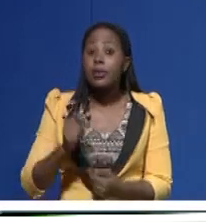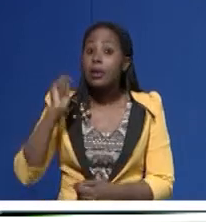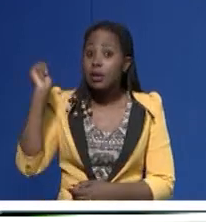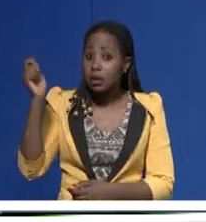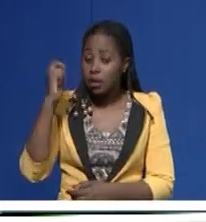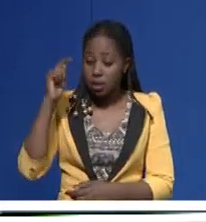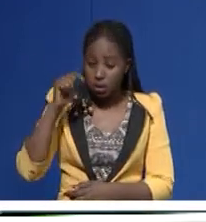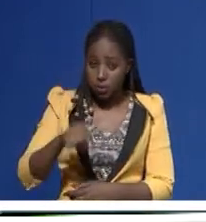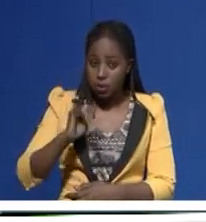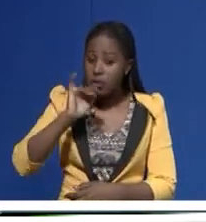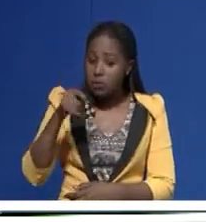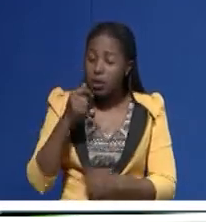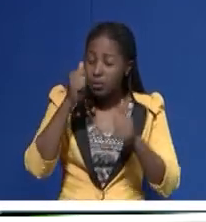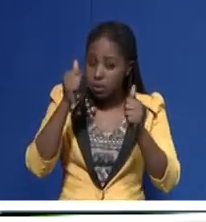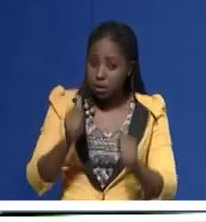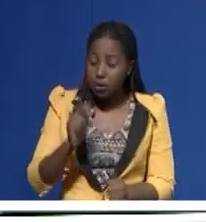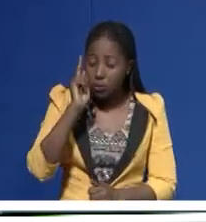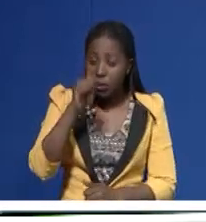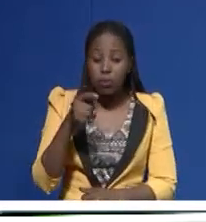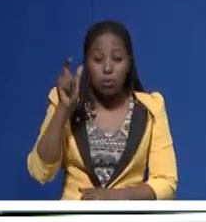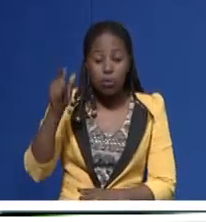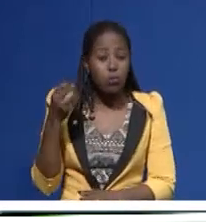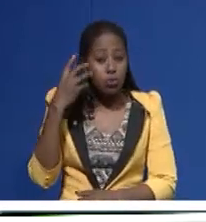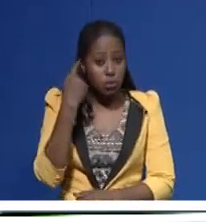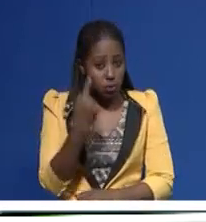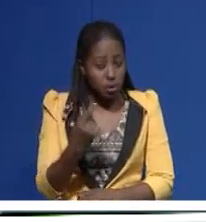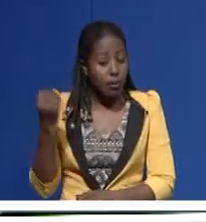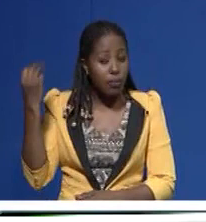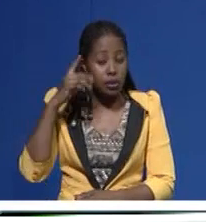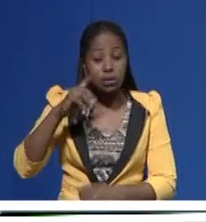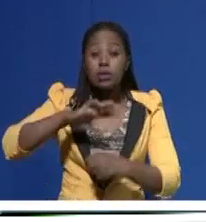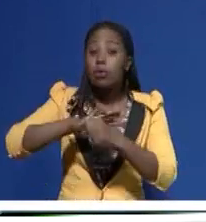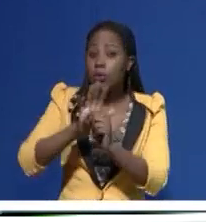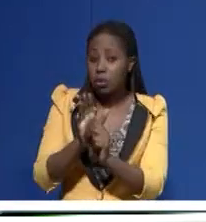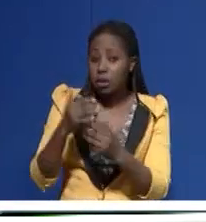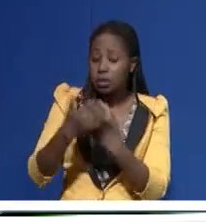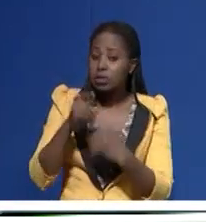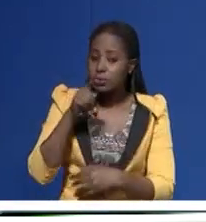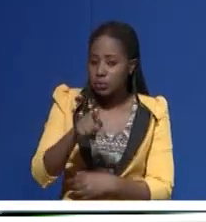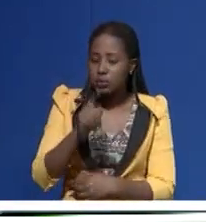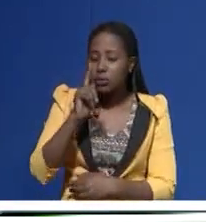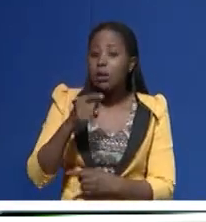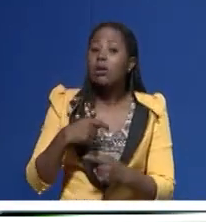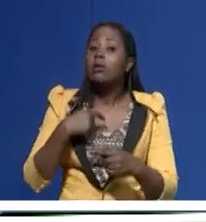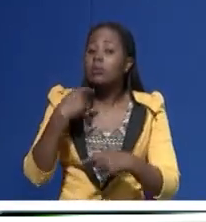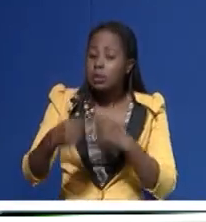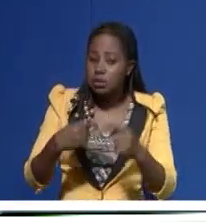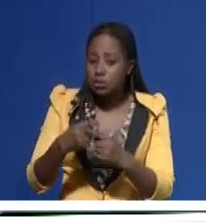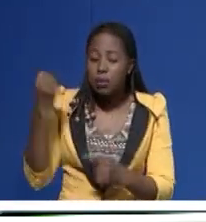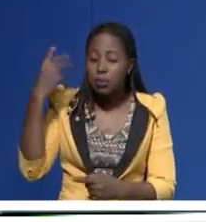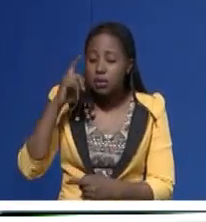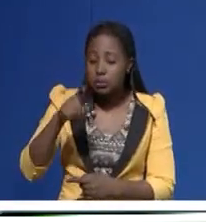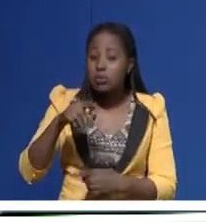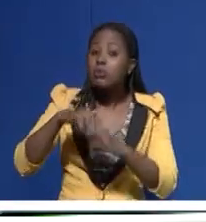Kenya hii leo Ijumaa imetangaza kuwepo kwa mgonjwa wa kwanza wa maambukizi ya virusi vya korona nchini humo, ikiwa ni mwendelezo wa maambukizi ya